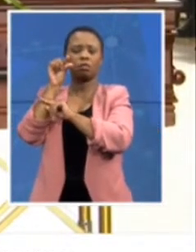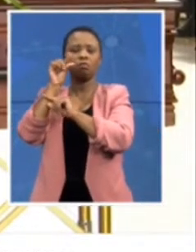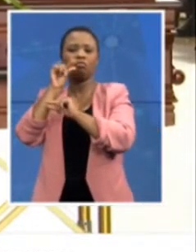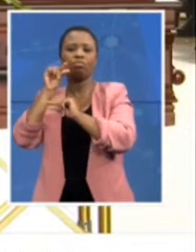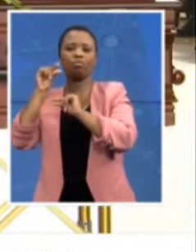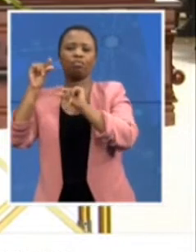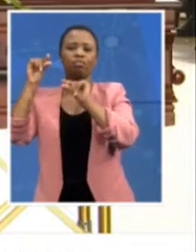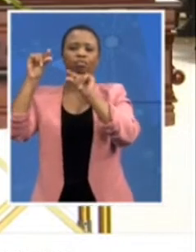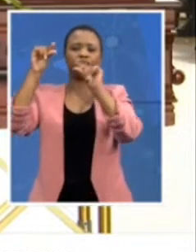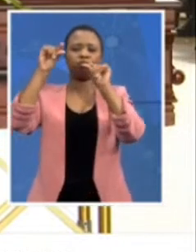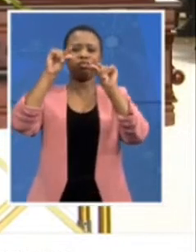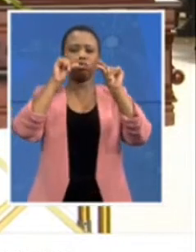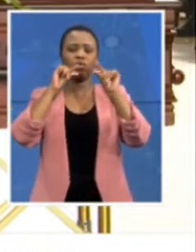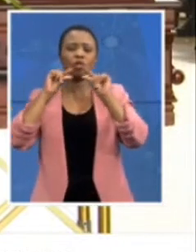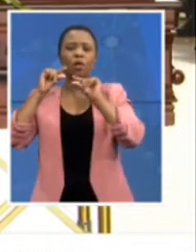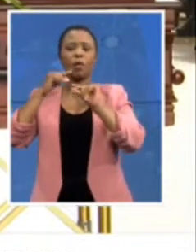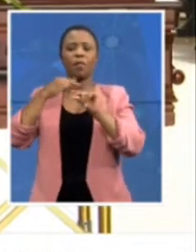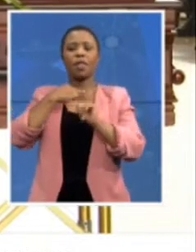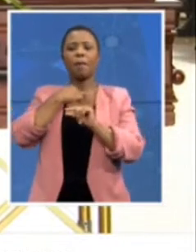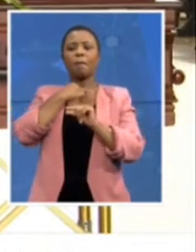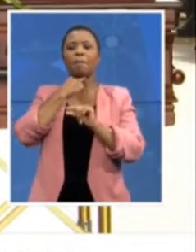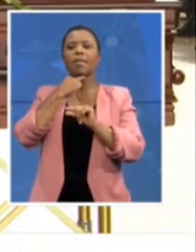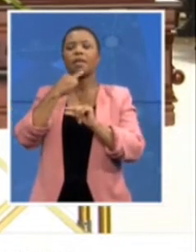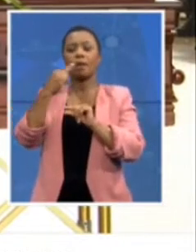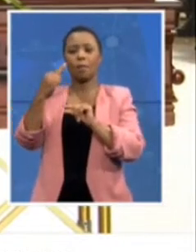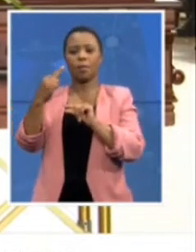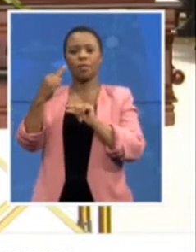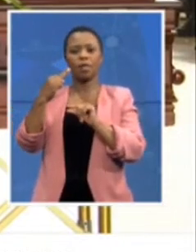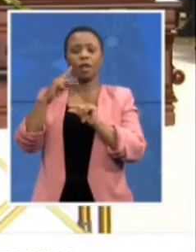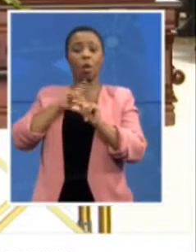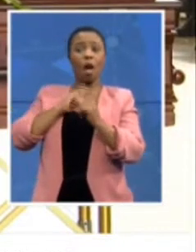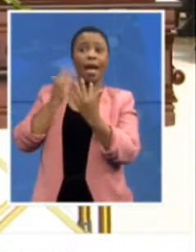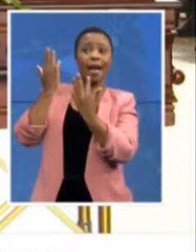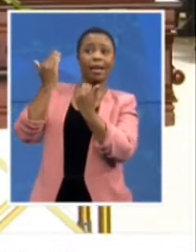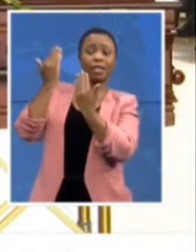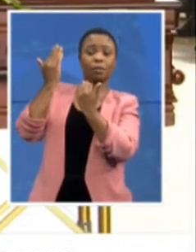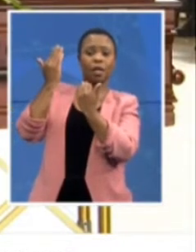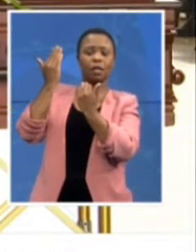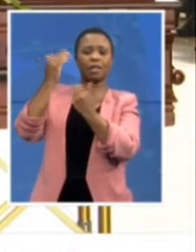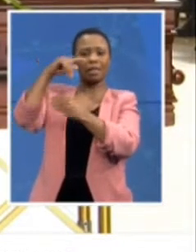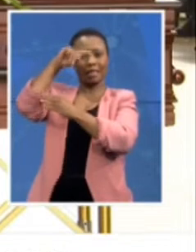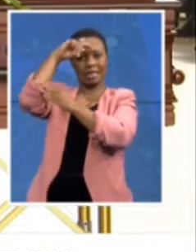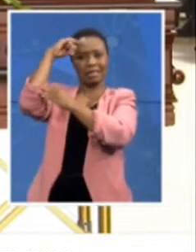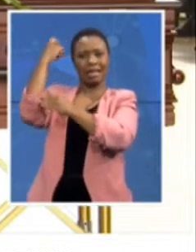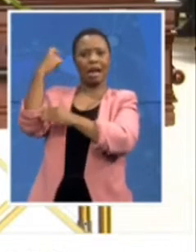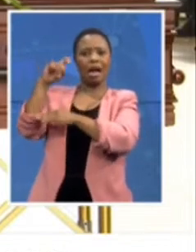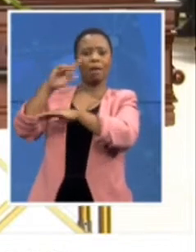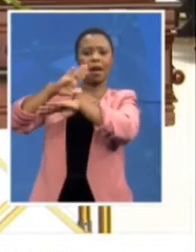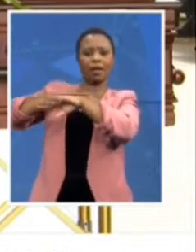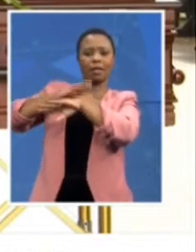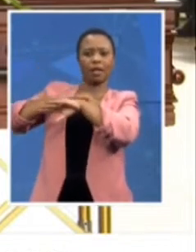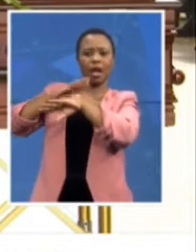Zenanela ukuthwasa kwehlobo. Zehle ziphuza amanzi apholile.